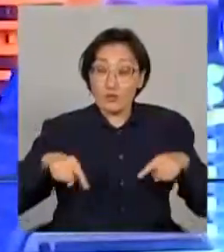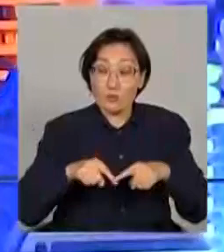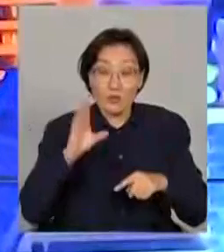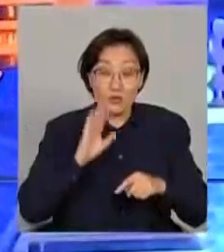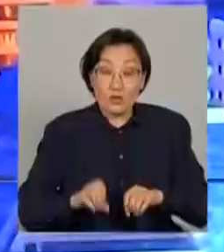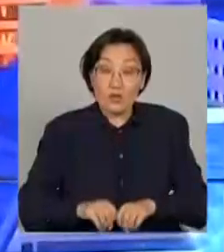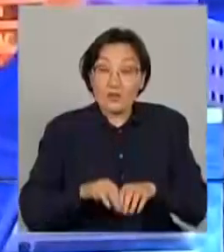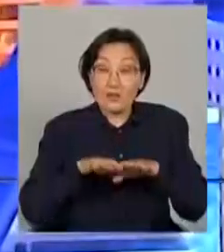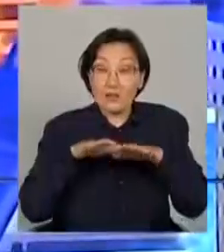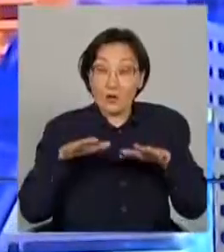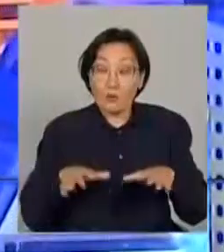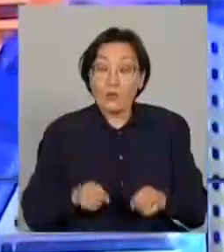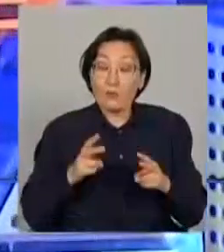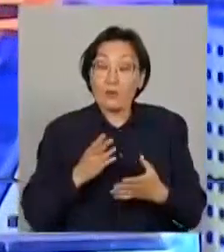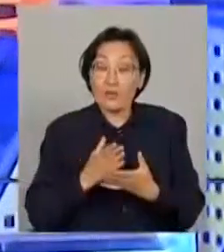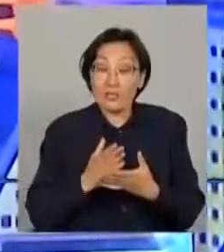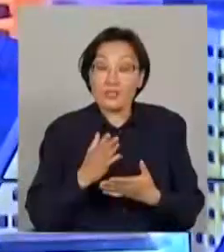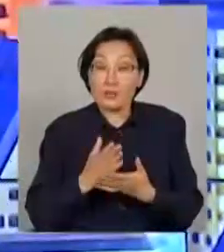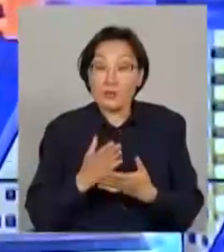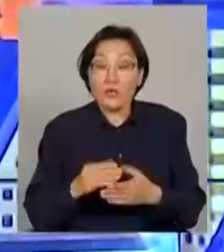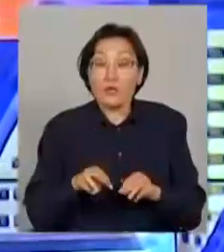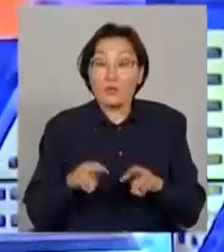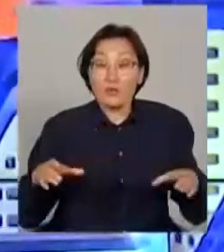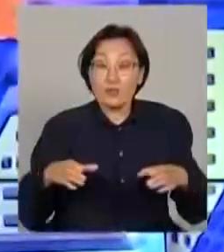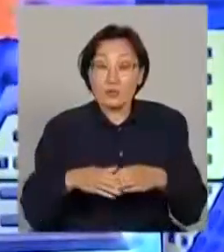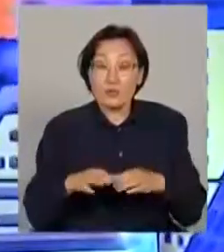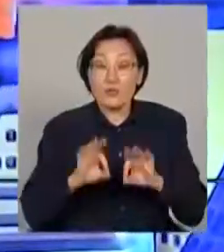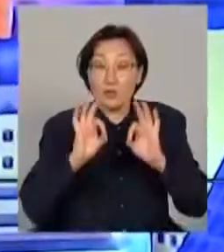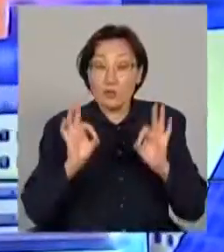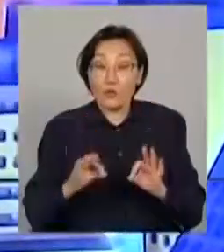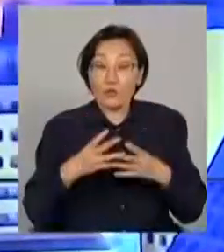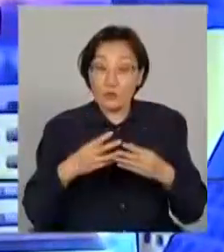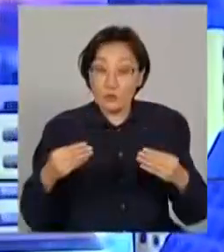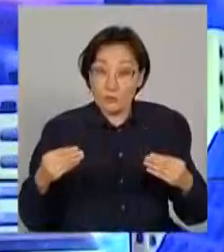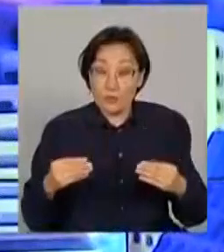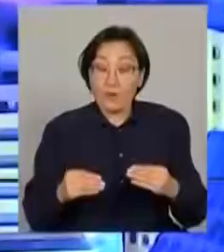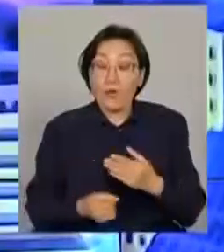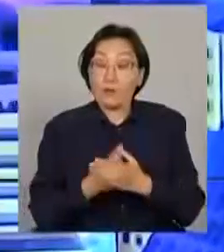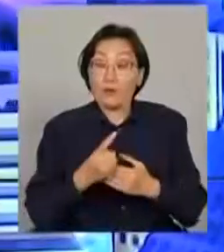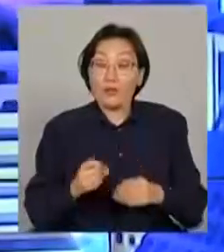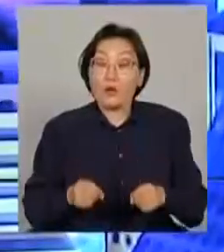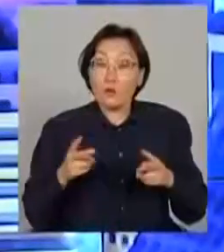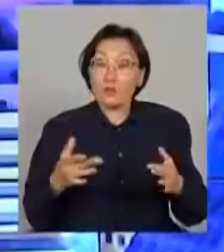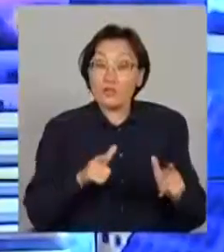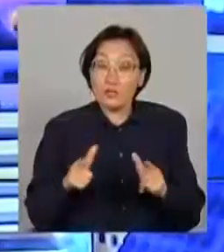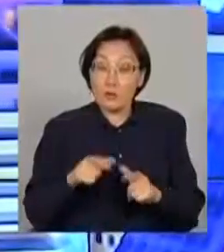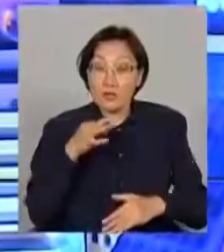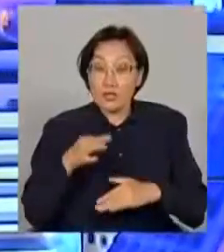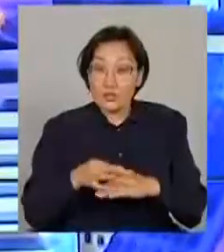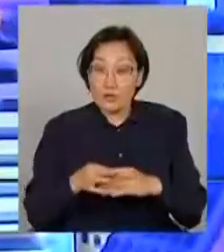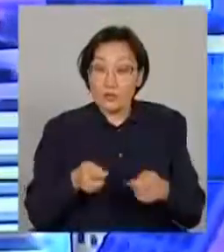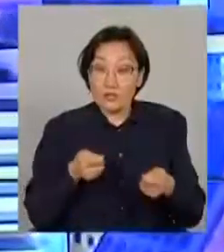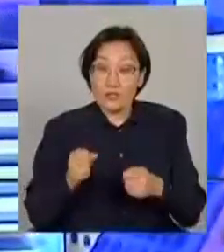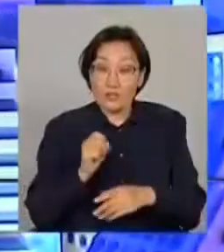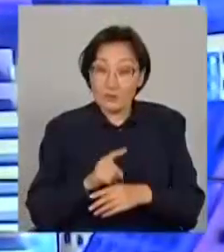тасқыны қаупі бар екені анықталды. Үкімет мүшелері күз-көктемде болатын қауіпке қаншалықты дайын? Премьер-министр жауаптыларға қандай тапсырма